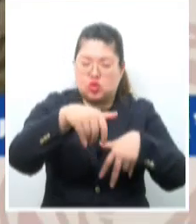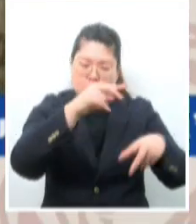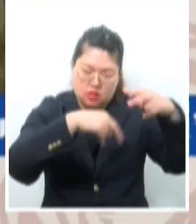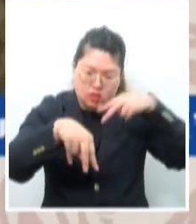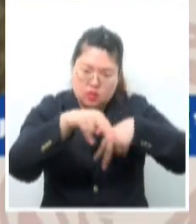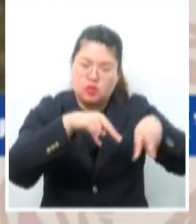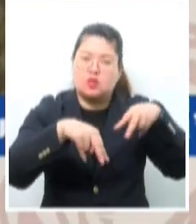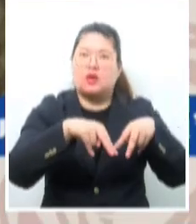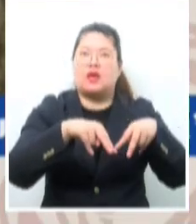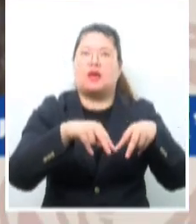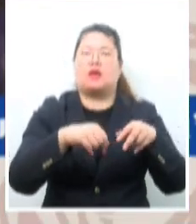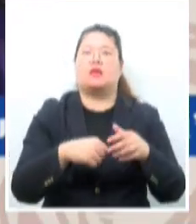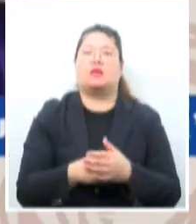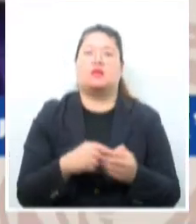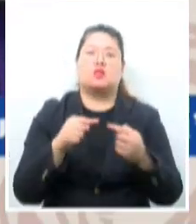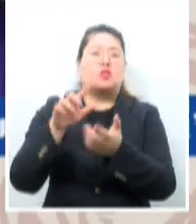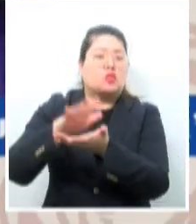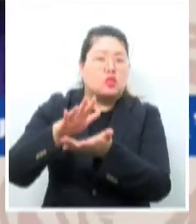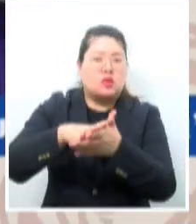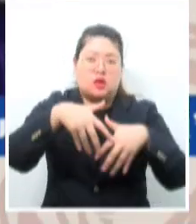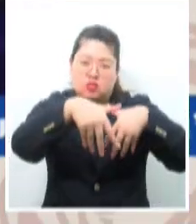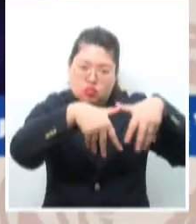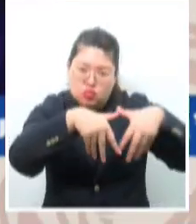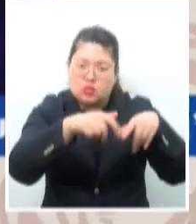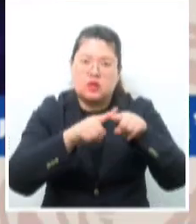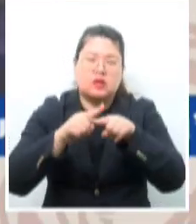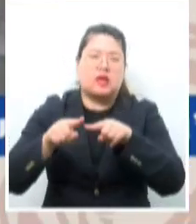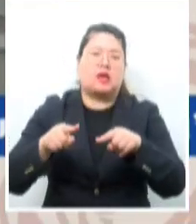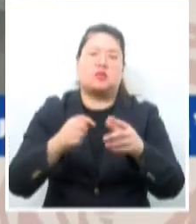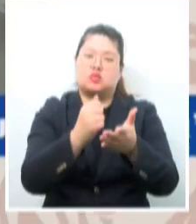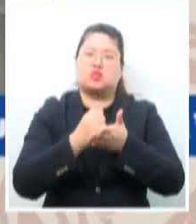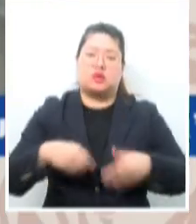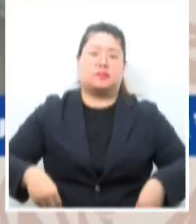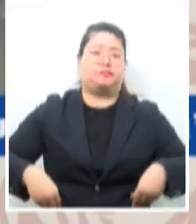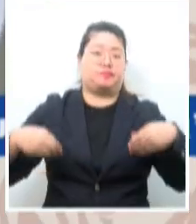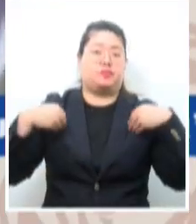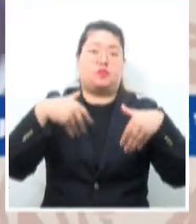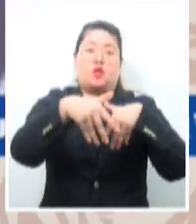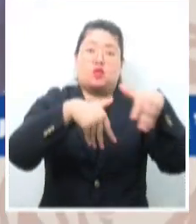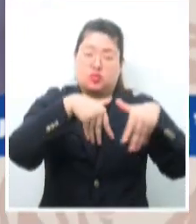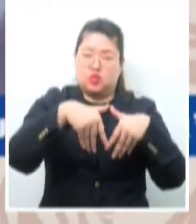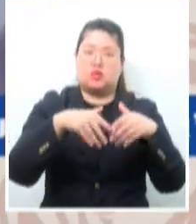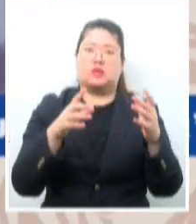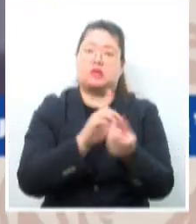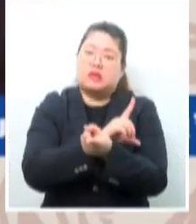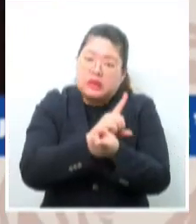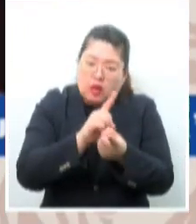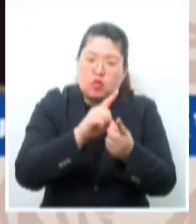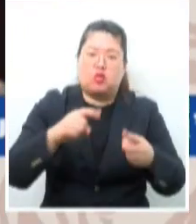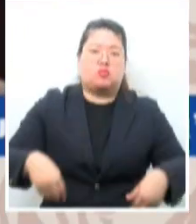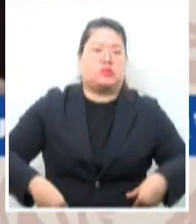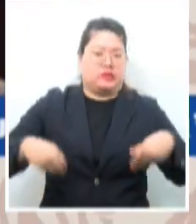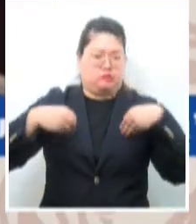ายผลในโรงเรียนและชุมชนได้อย่างเข้มแข็งเพื่อคุณภาพชีวิตที่ดีของคนในชุมชนสร้างสังคมที่มีคุณภาพชีวิต